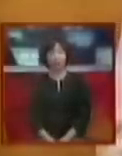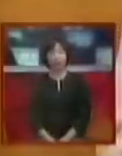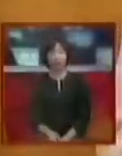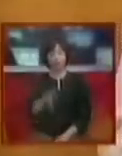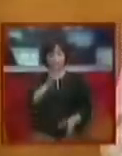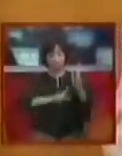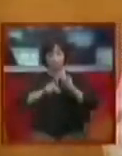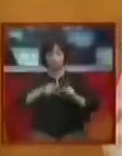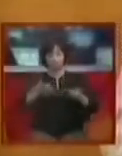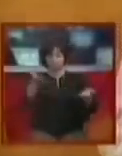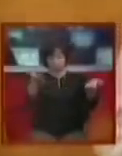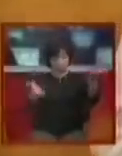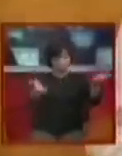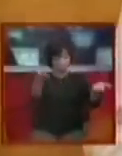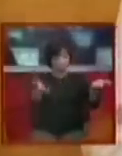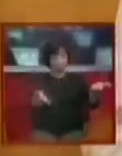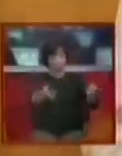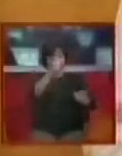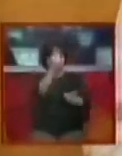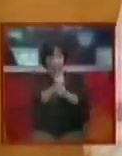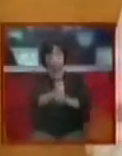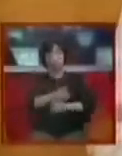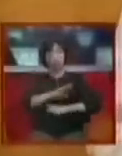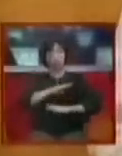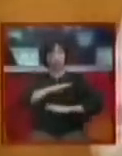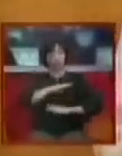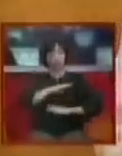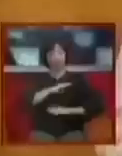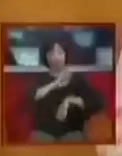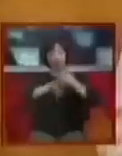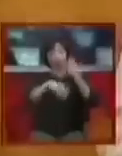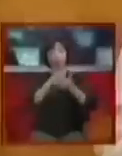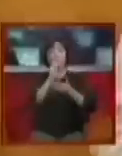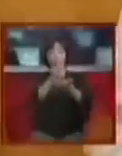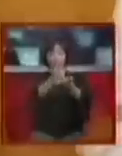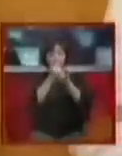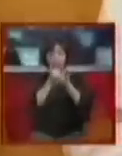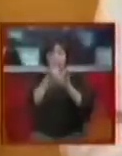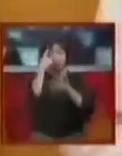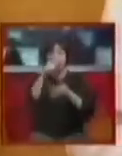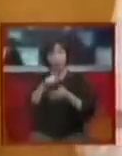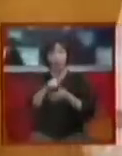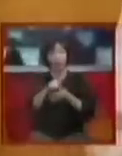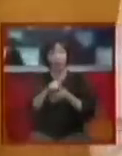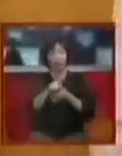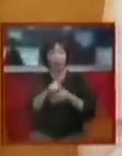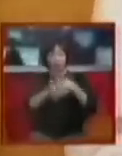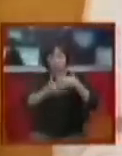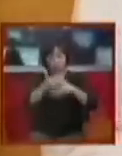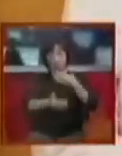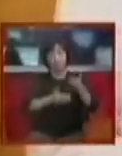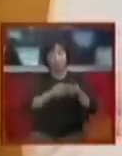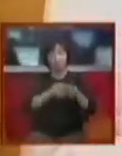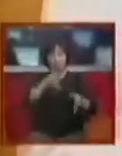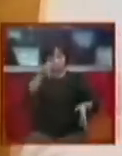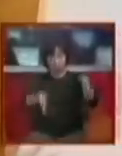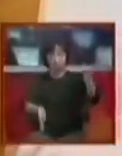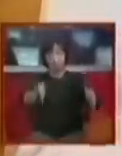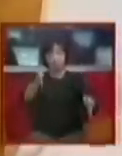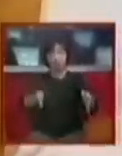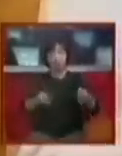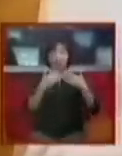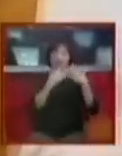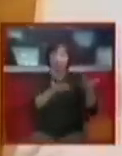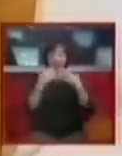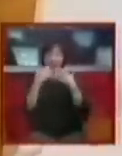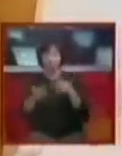tinimbang ng taong bayan at nakitang sapat na sapat. Sa lahat po ng tumulong sa pagpapagana ng mga prosesong pangkatarungan,